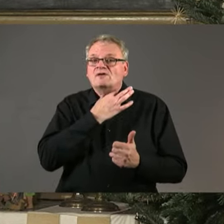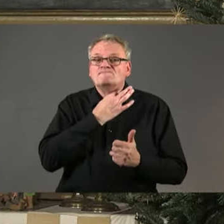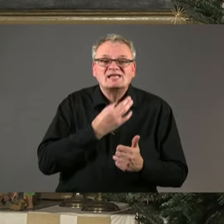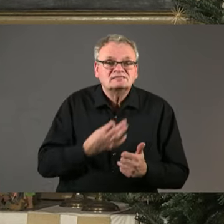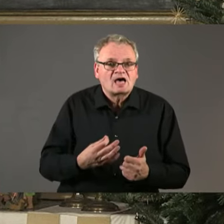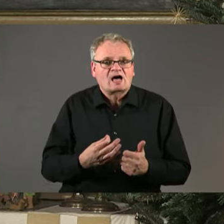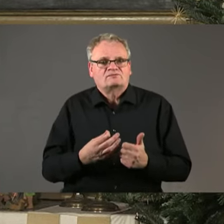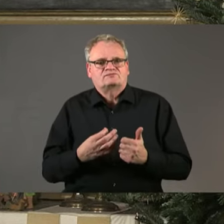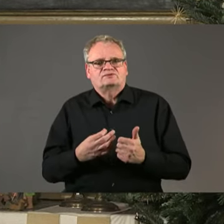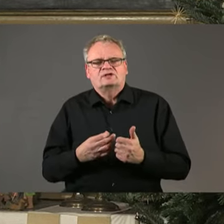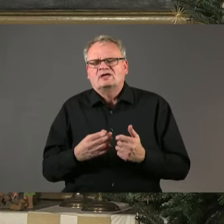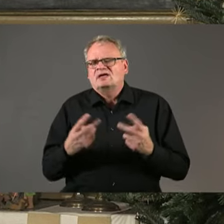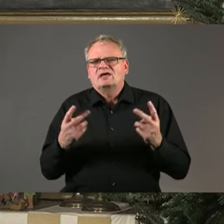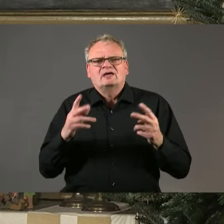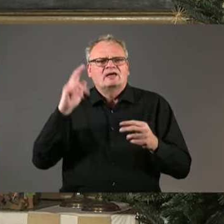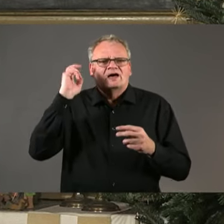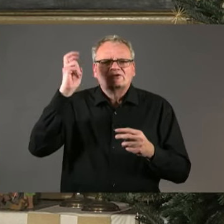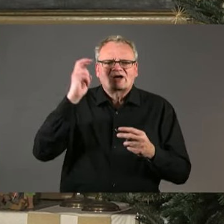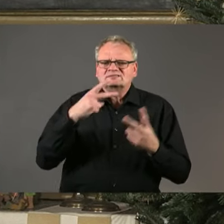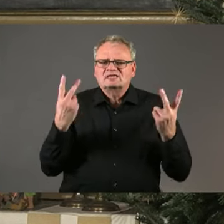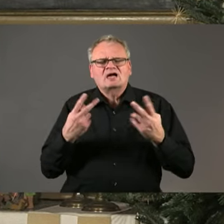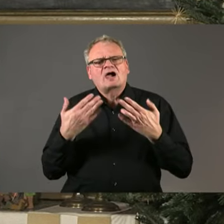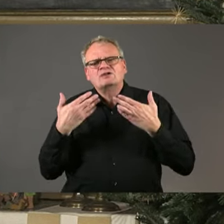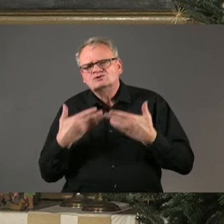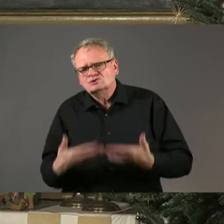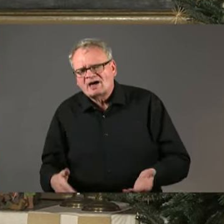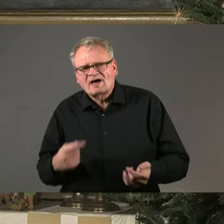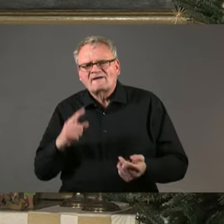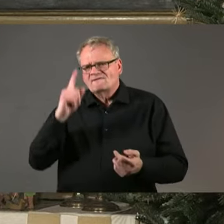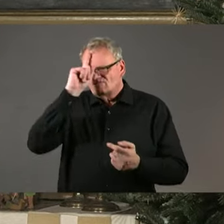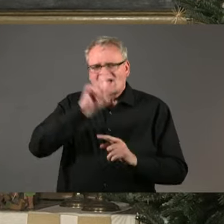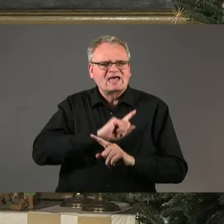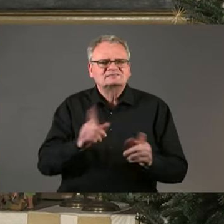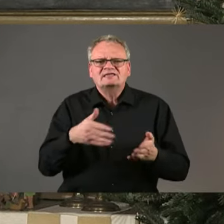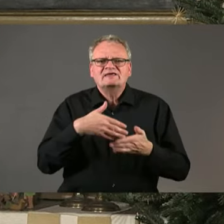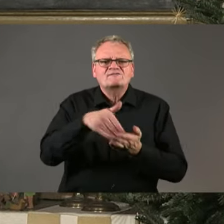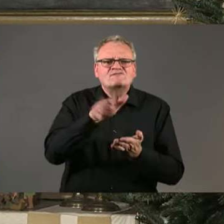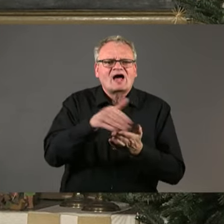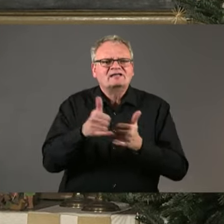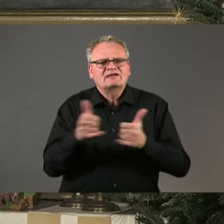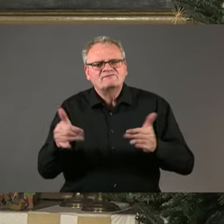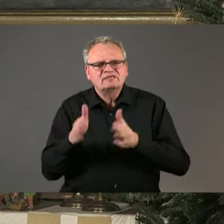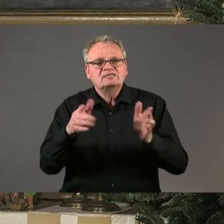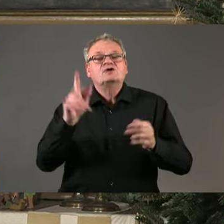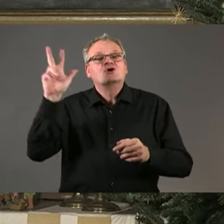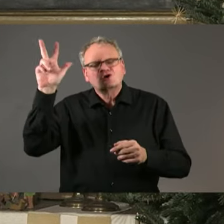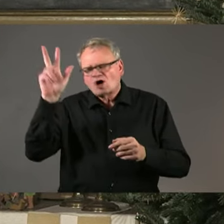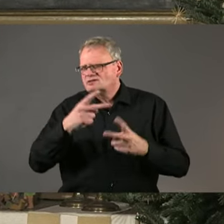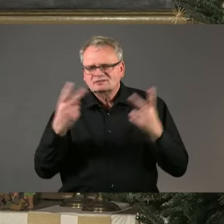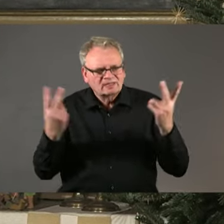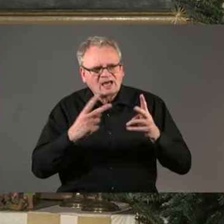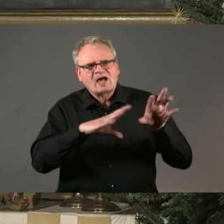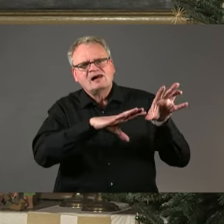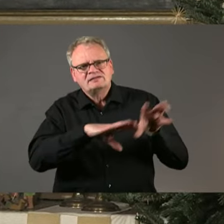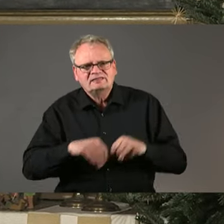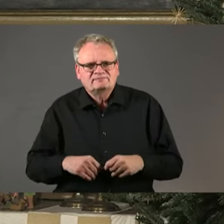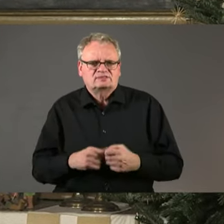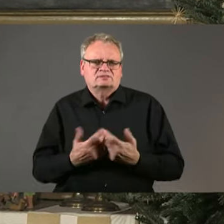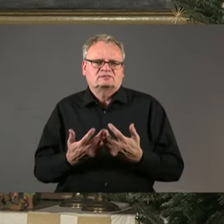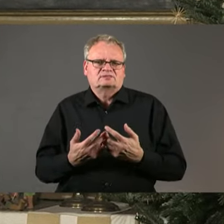wir auch mit unserer Schwäche und unserer Ratlosigkeit willkommen, mit allem, was angeknackst oder zerbrochen